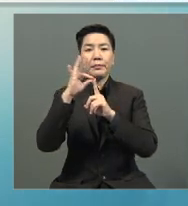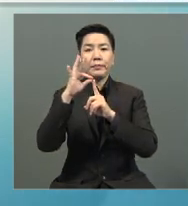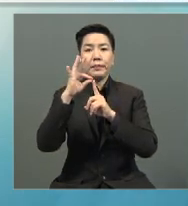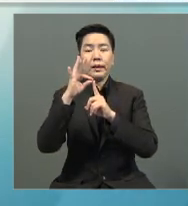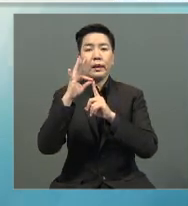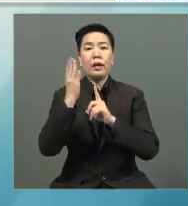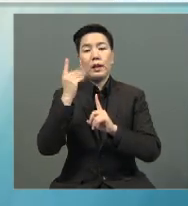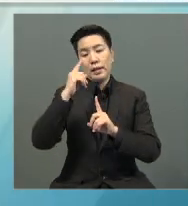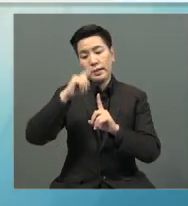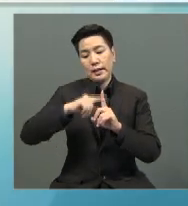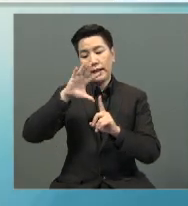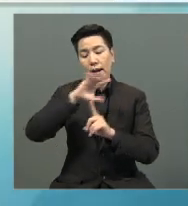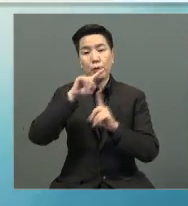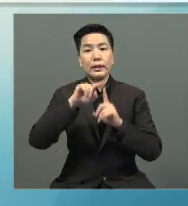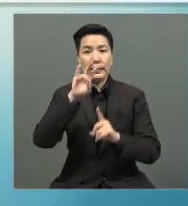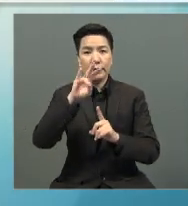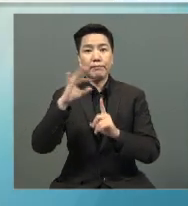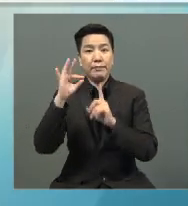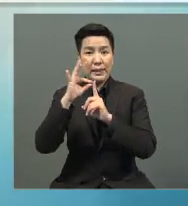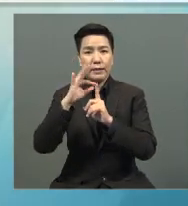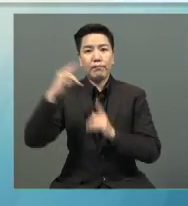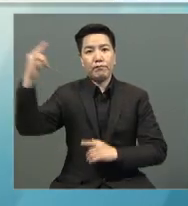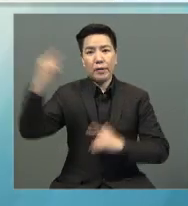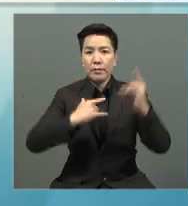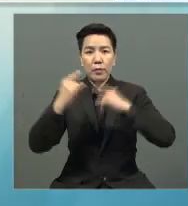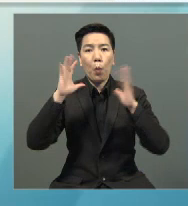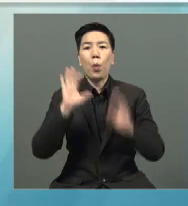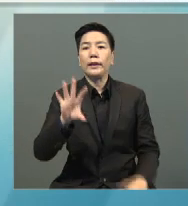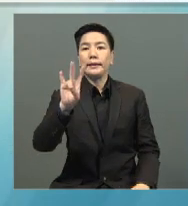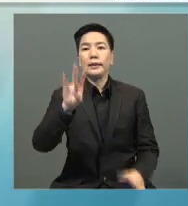ทั่วประเทศปากีสถานนะครับเมื่อวันที่ 7พฤษภาคมนะครับอันนี้คือ 7